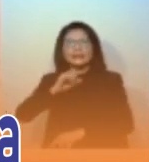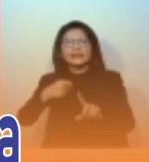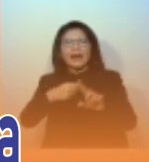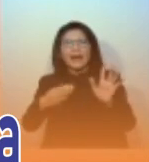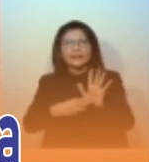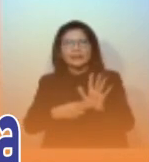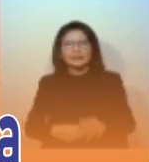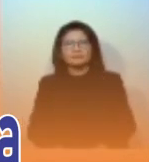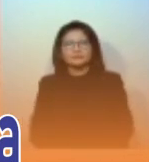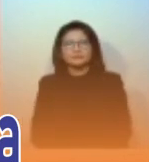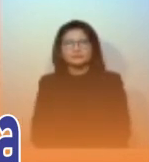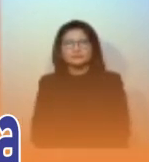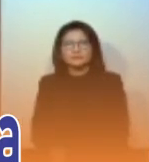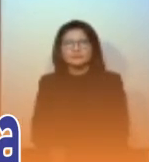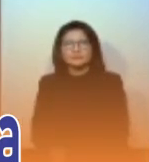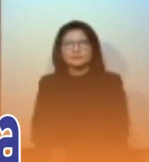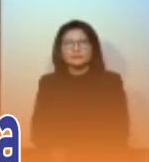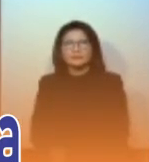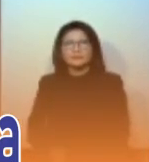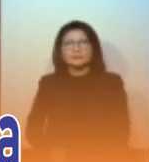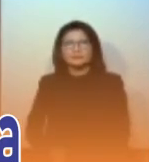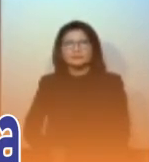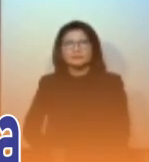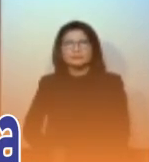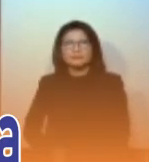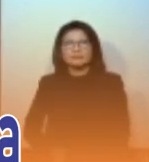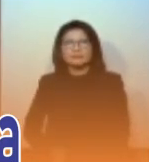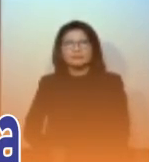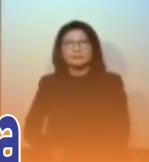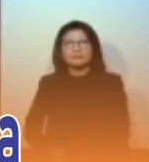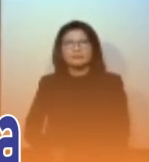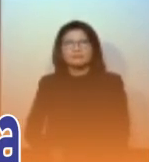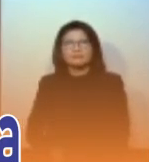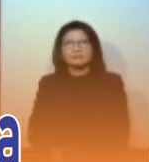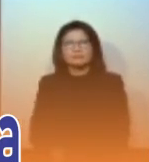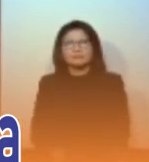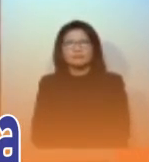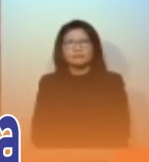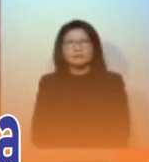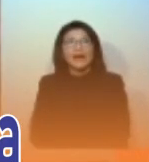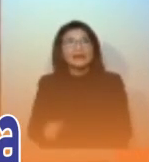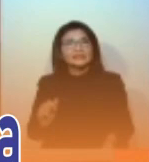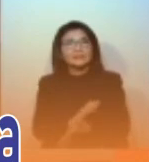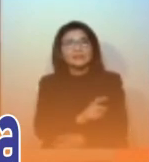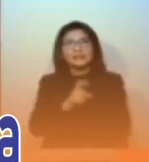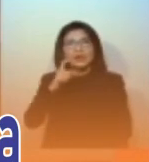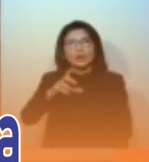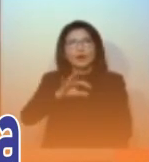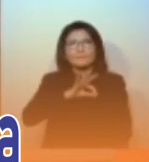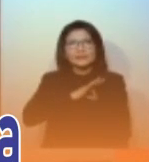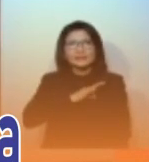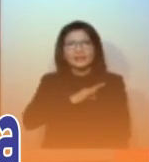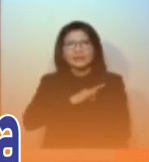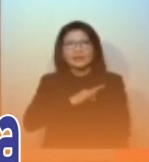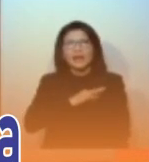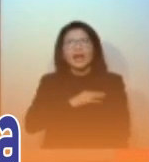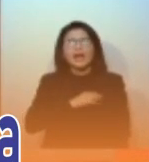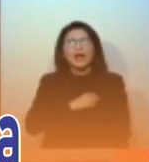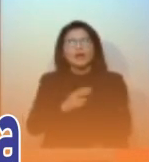Terima kasih. Cukup, Bapak? Cukup. Baik, selanjutnya kami berikan kesempatan kepada calon presiden nomor urut 1